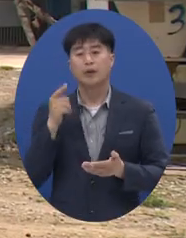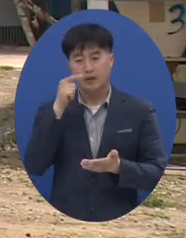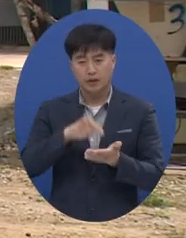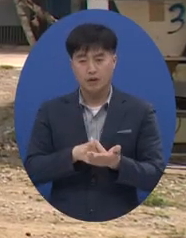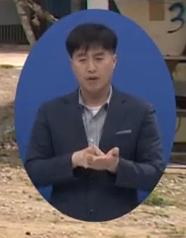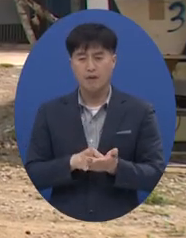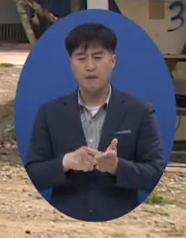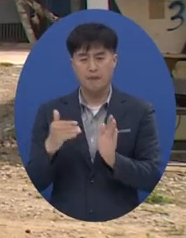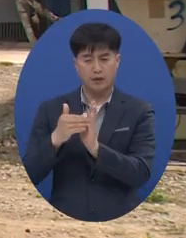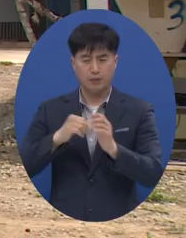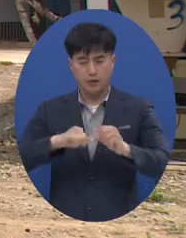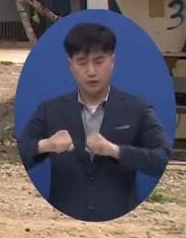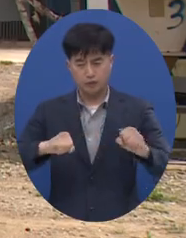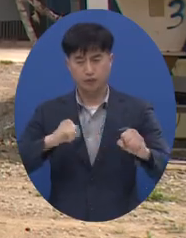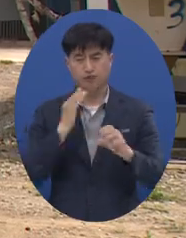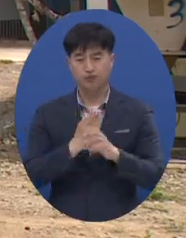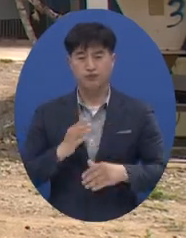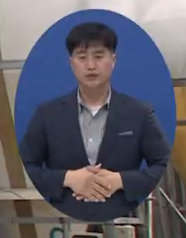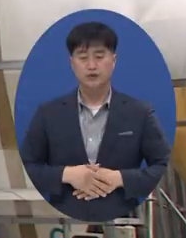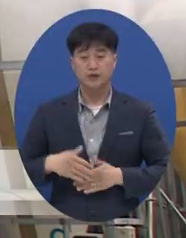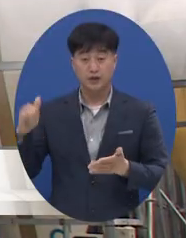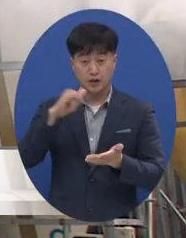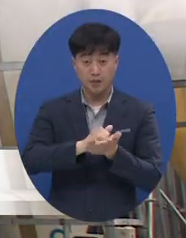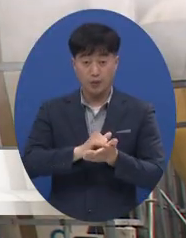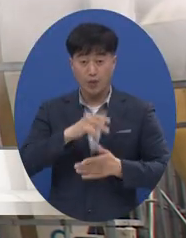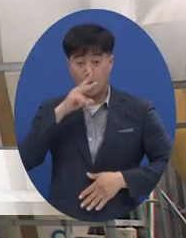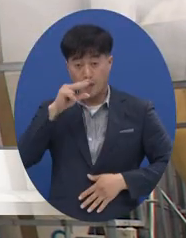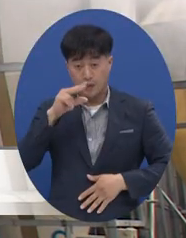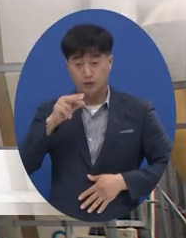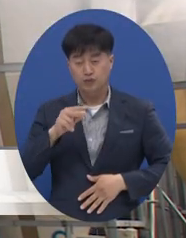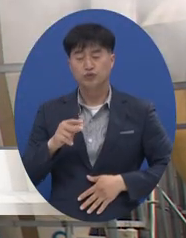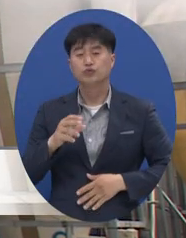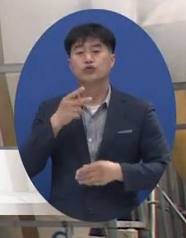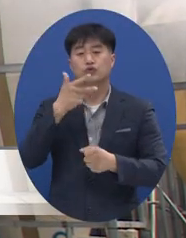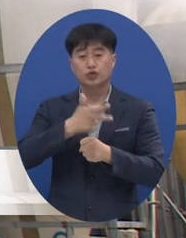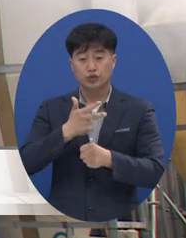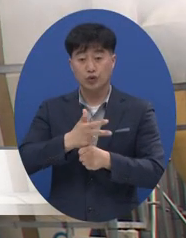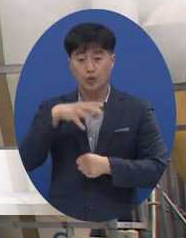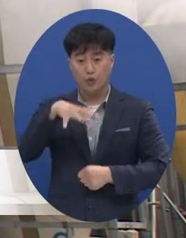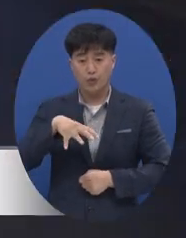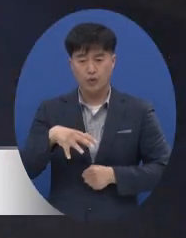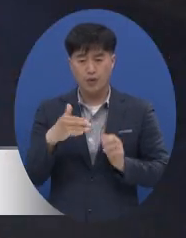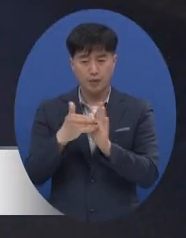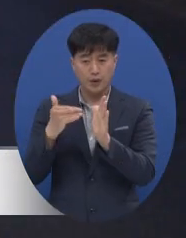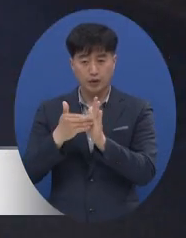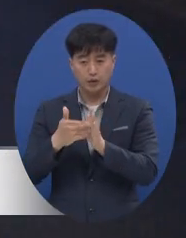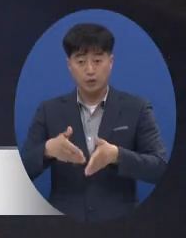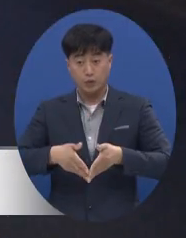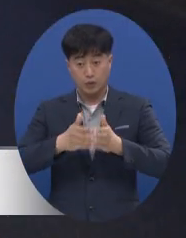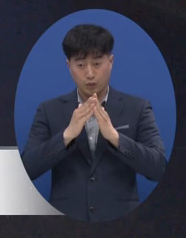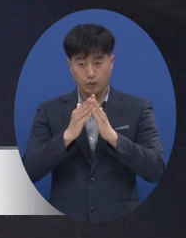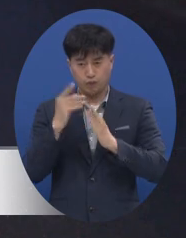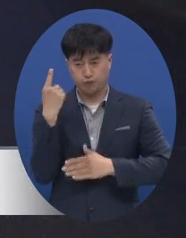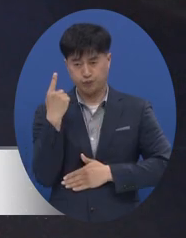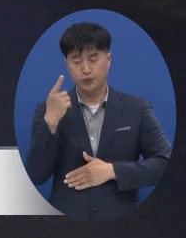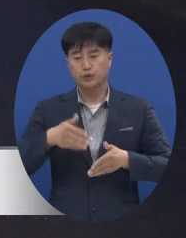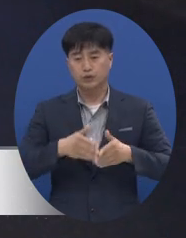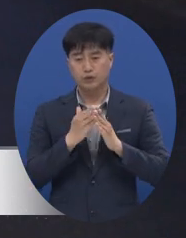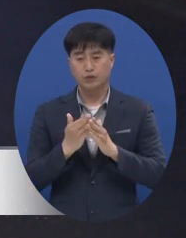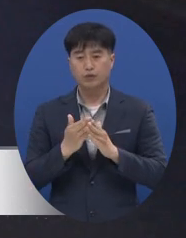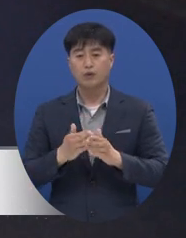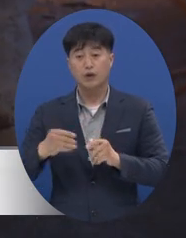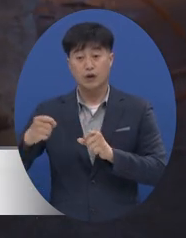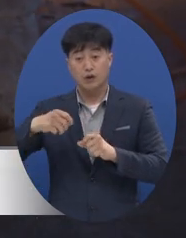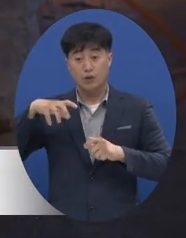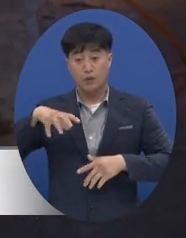방역 활동이 이어지고 있습니다. 김포와 파주, 연천엔 통제 초소 네 곳이 차려졌고 양주와 포천, 동두천 등 인근